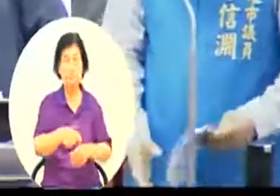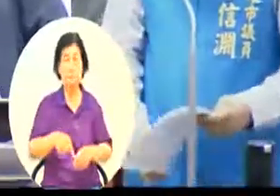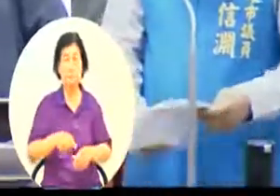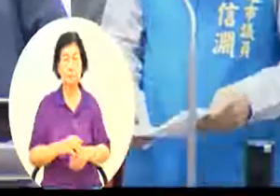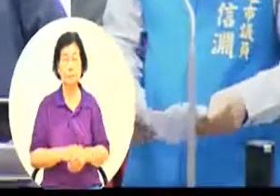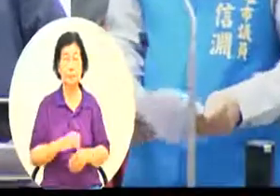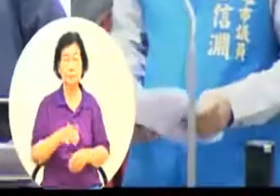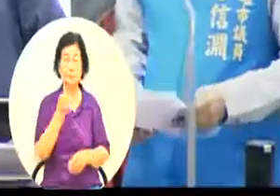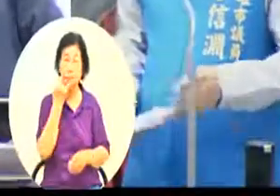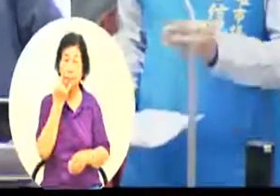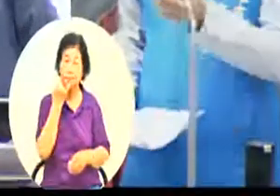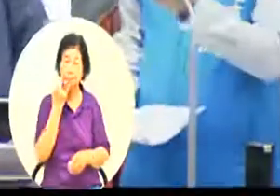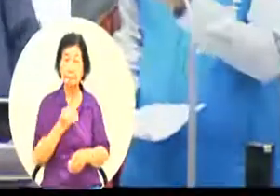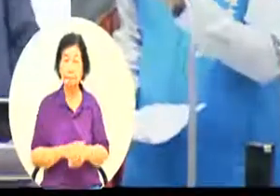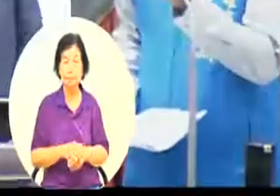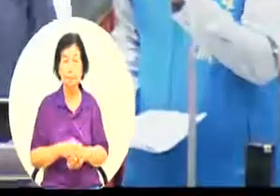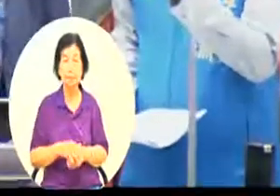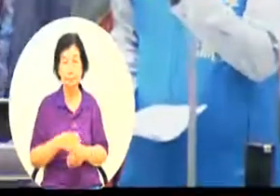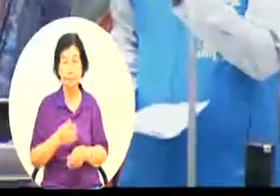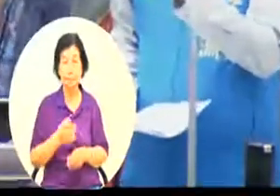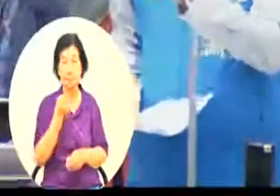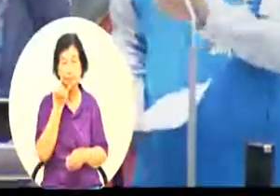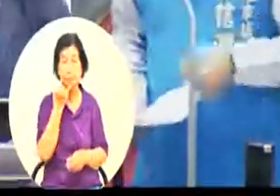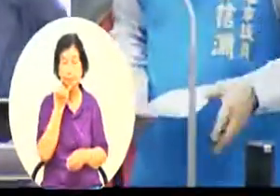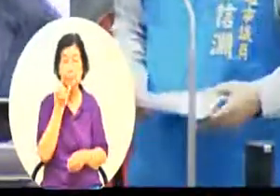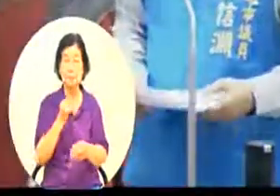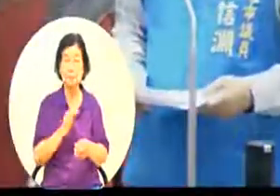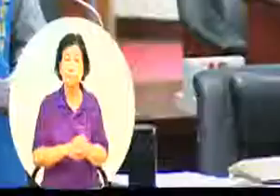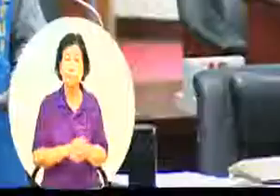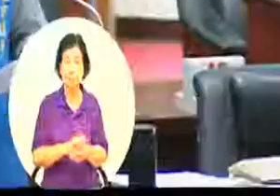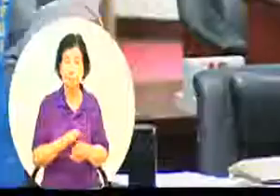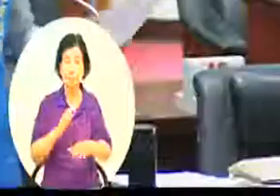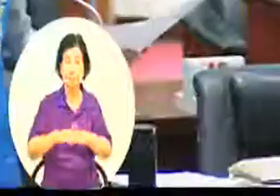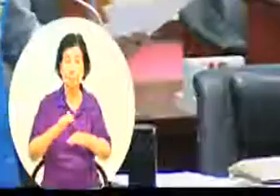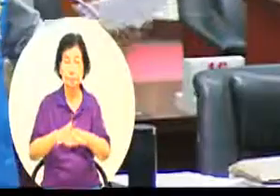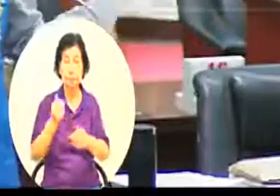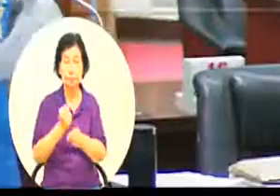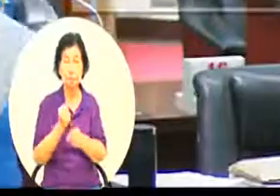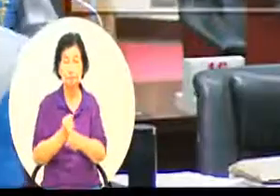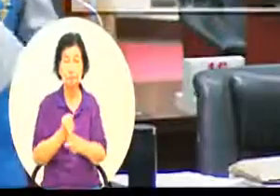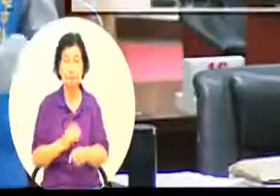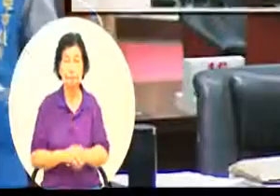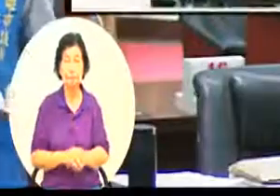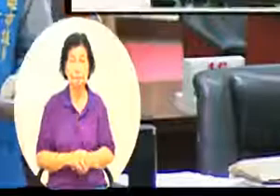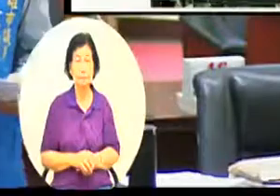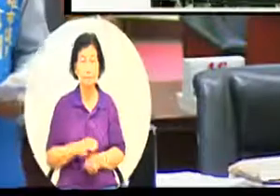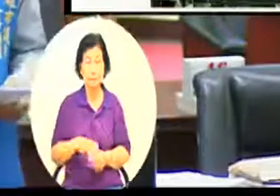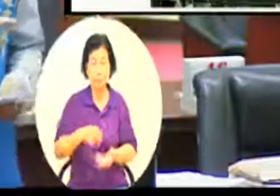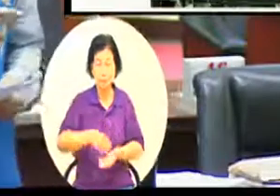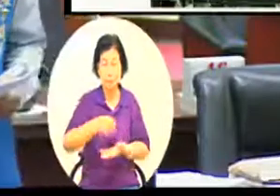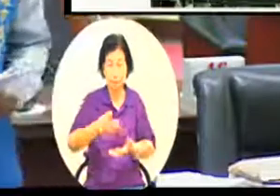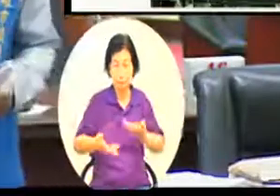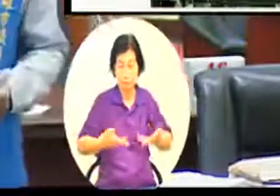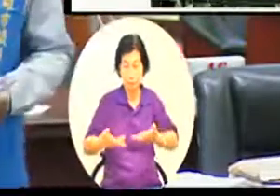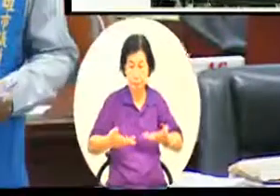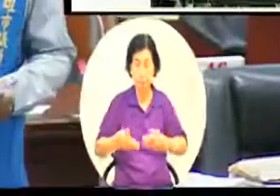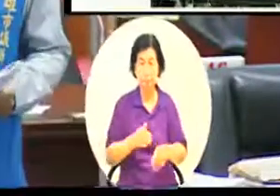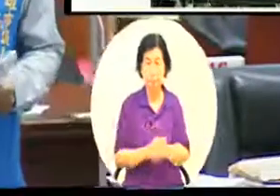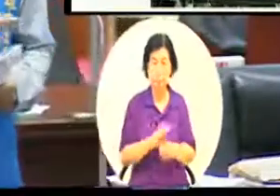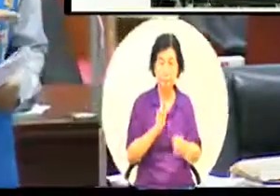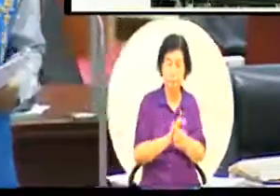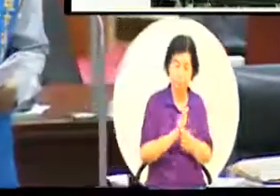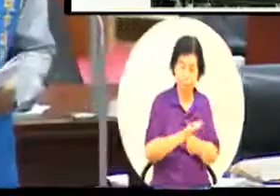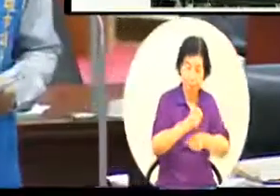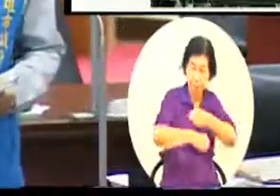这个是可以一起的。 谢谢市长，本席为了提了这一个事情，就是如何带动我们高屏